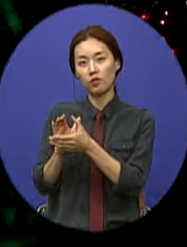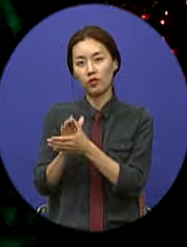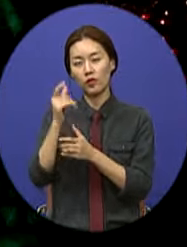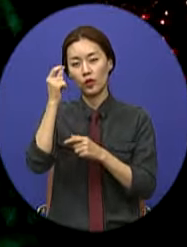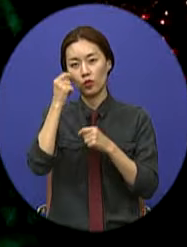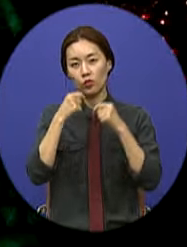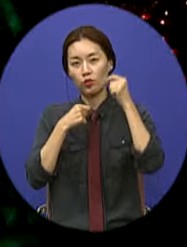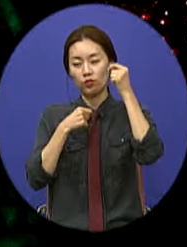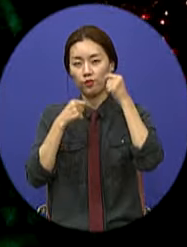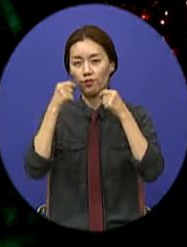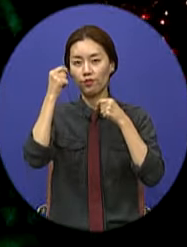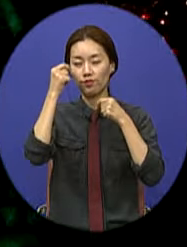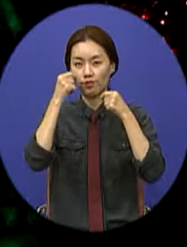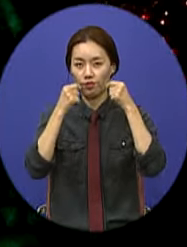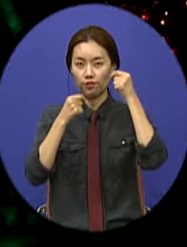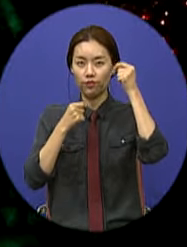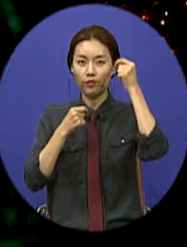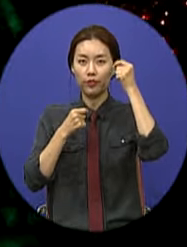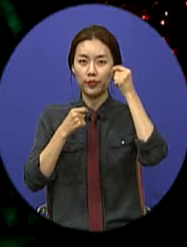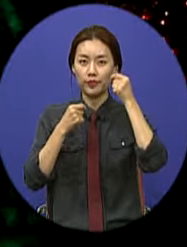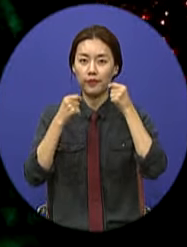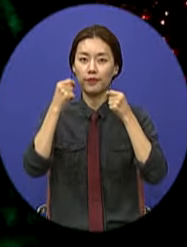친구가 울고